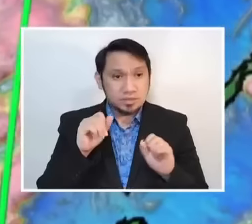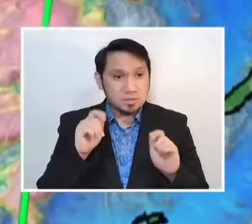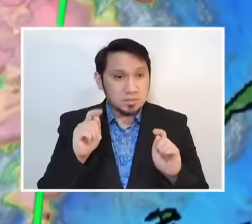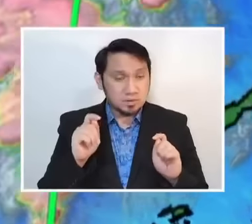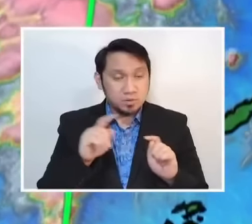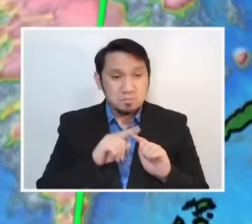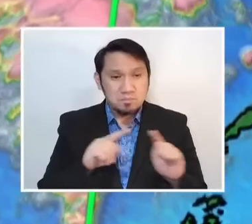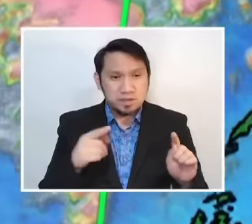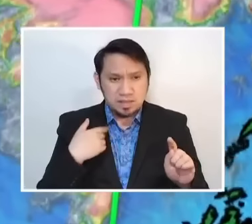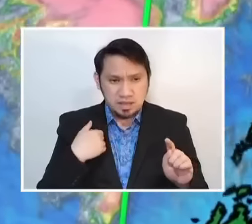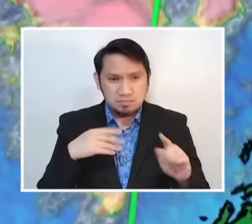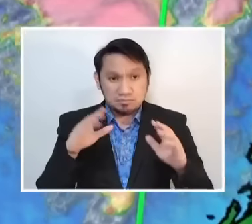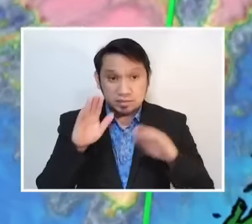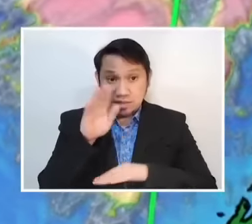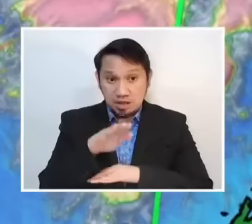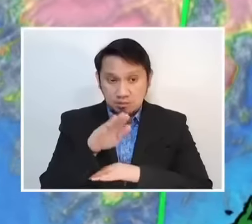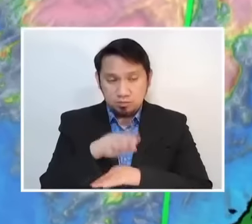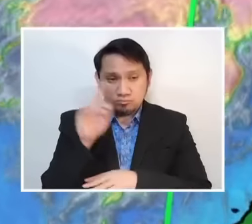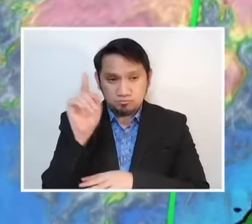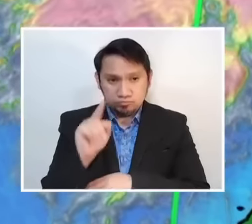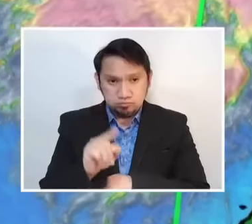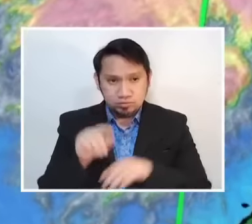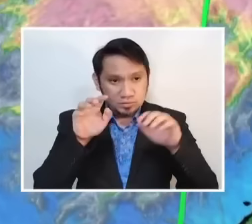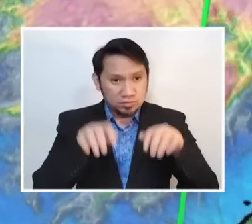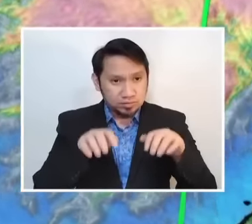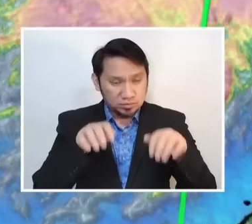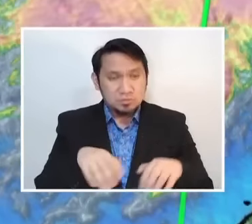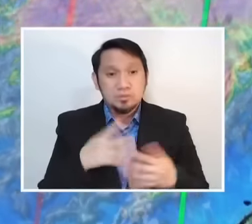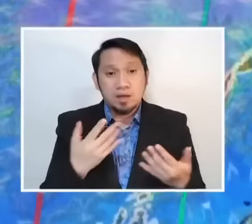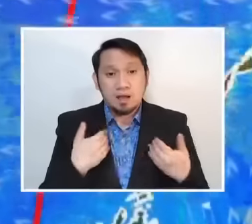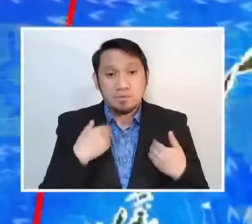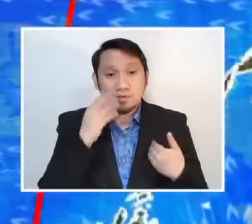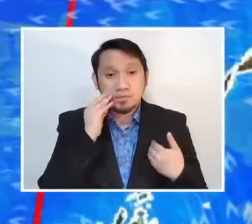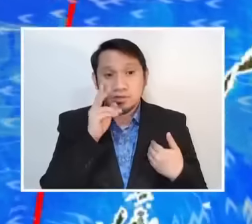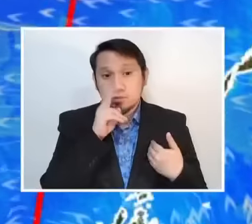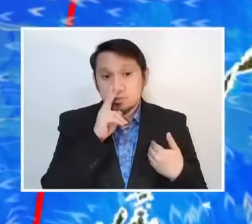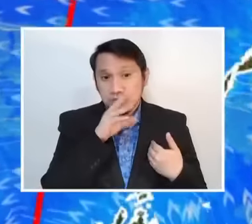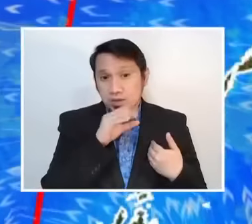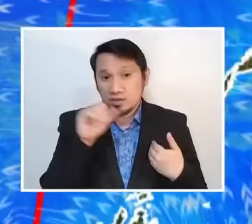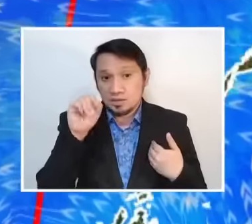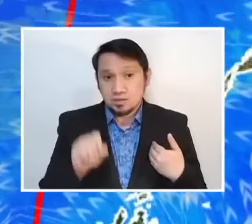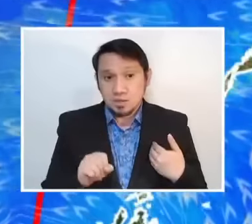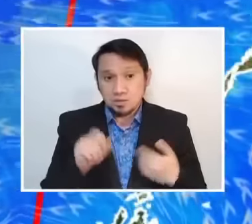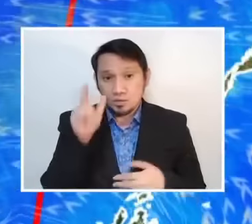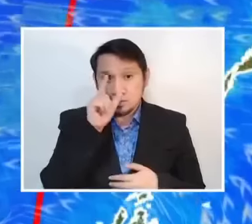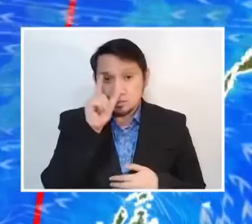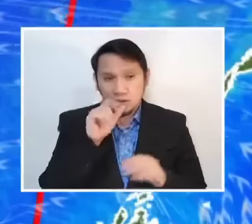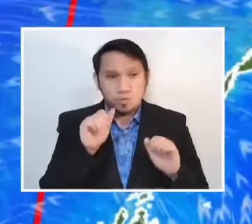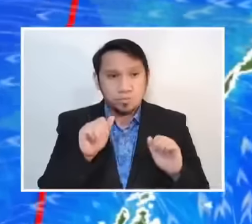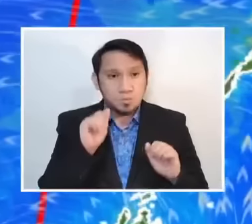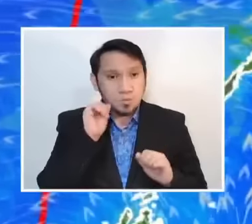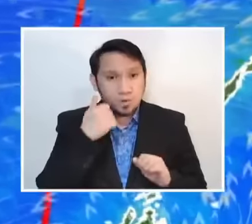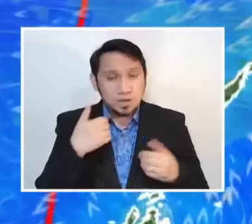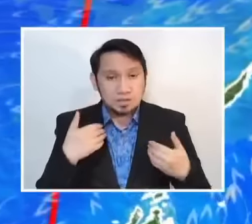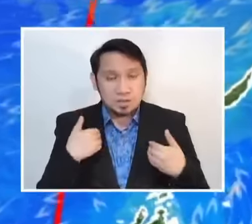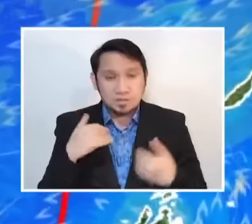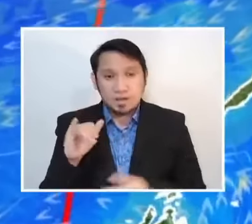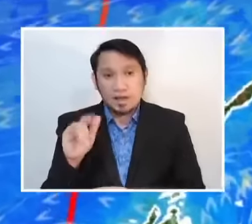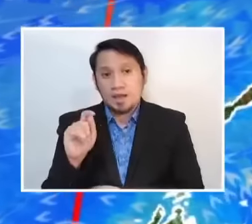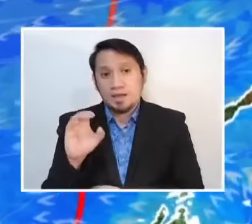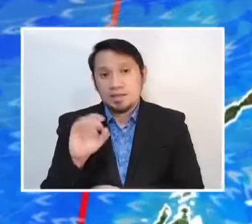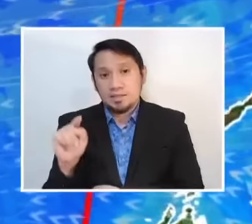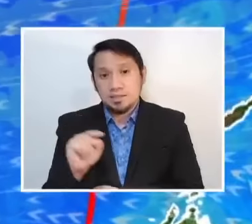pero may thunderstorm sa hapon at sa Linggo maulan sa Visayas at Southern Luzon. Bukas, posibleng mabuo ang Intertropical Convergence